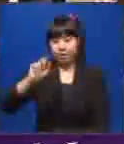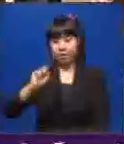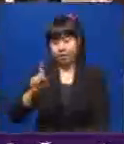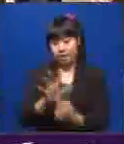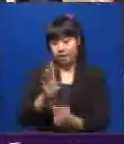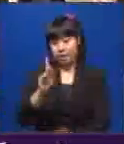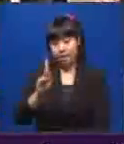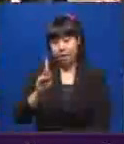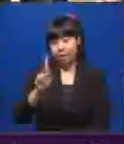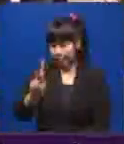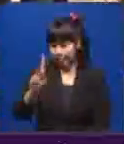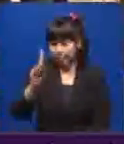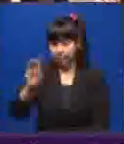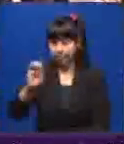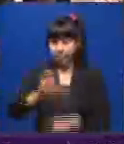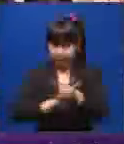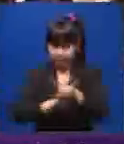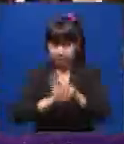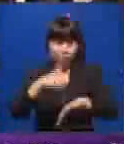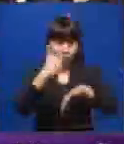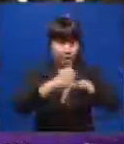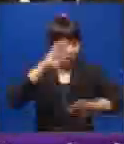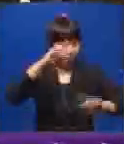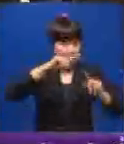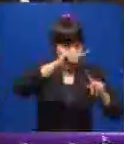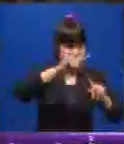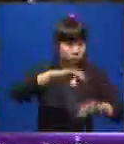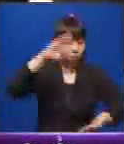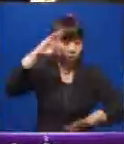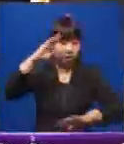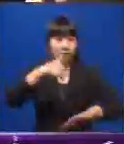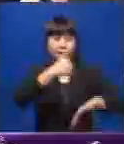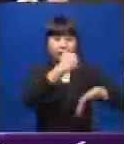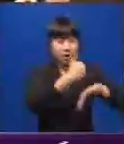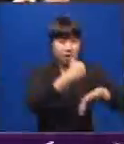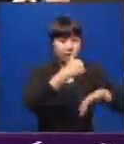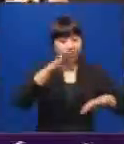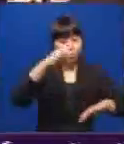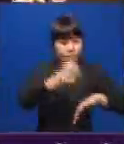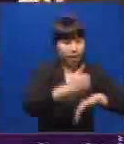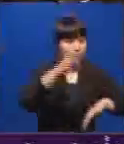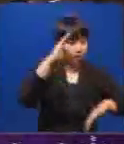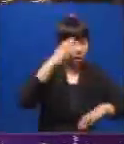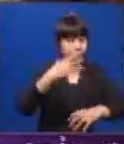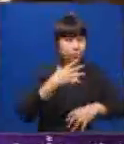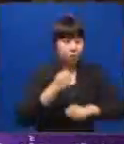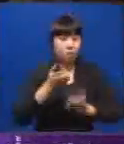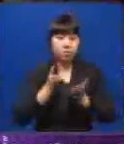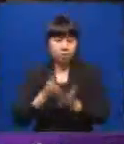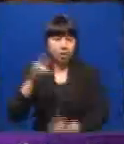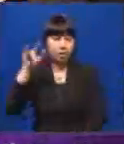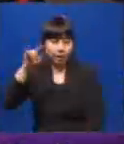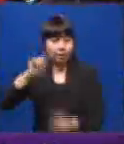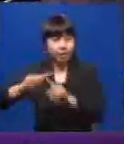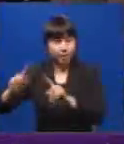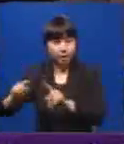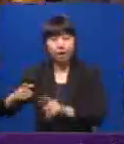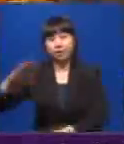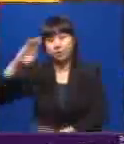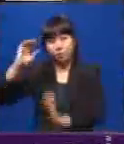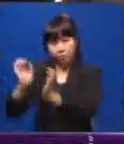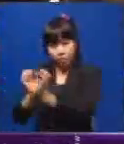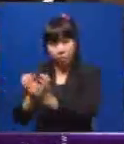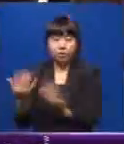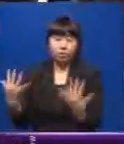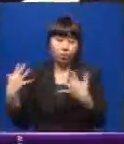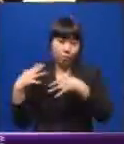สุดนำผู้บัญชาการทั้ง3เหล่าทัพผู้บัญชาการตำรวจแห่งชาติรวมทั้งคณะกรรมการจากมูลนิธิรัฐบุรุษเข้ารดน้ำขอ